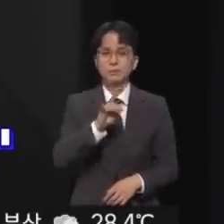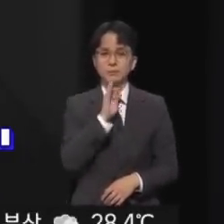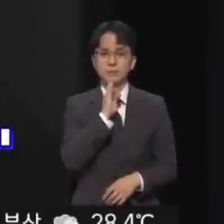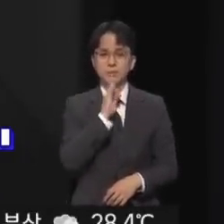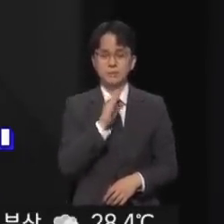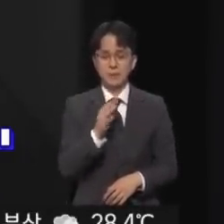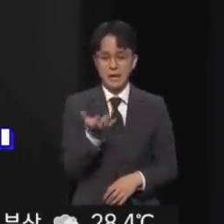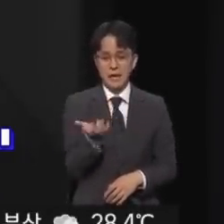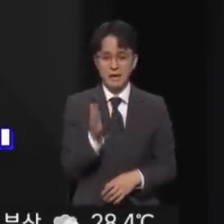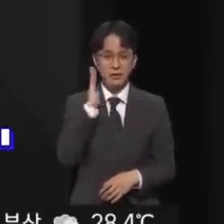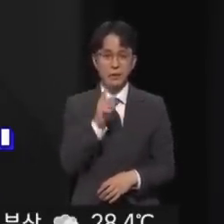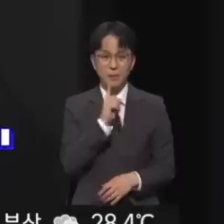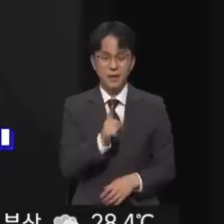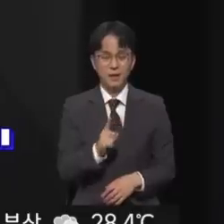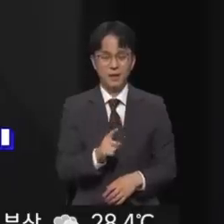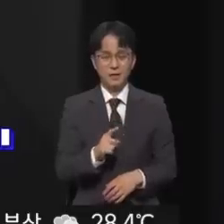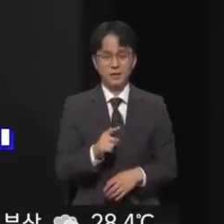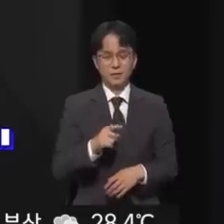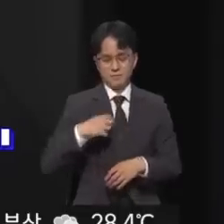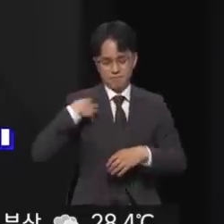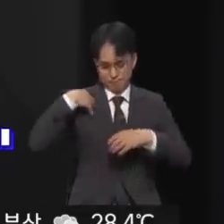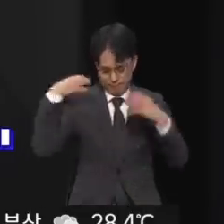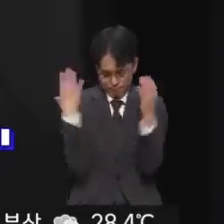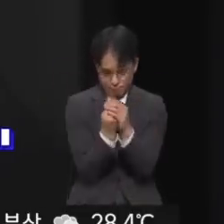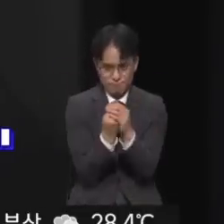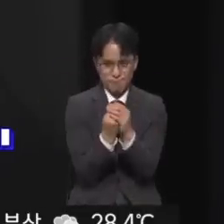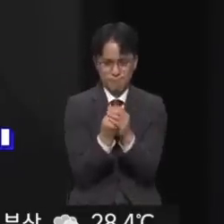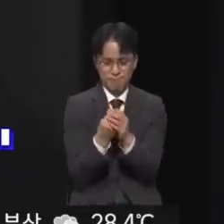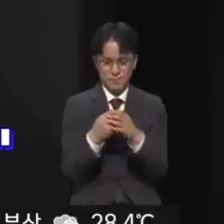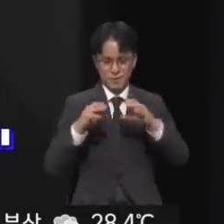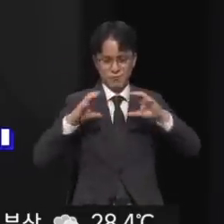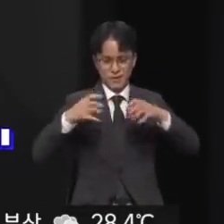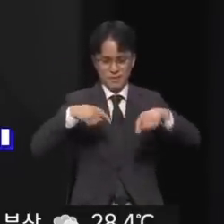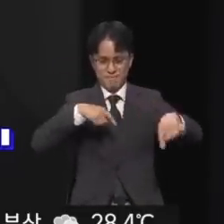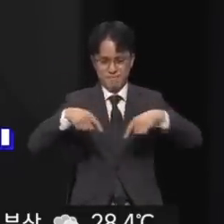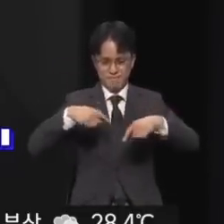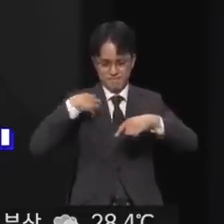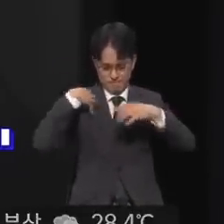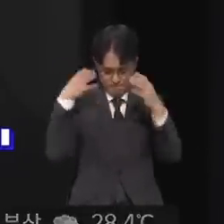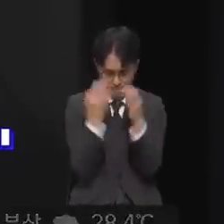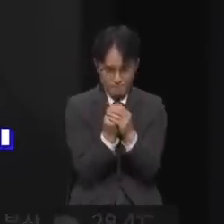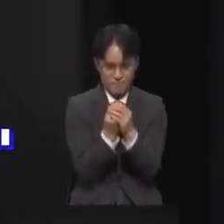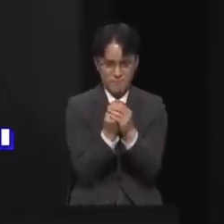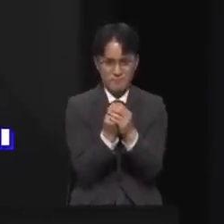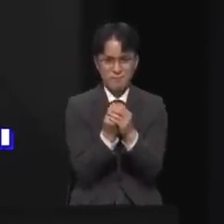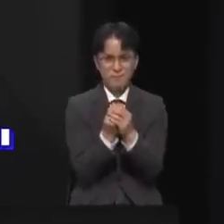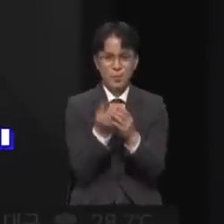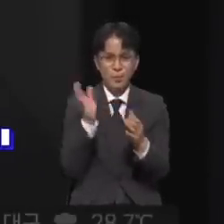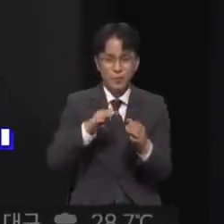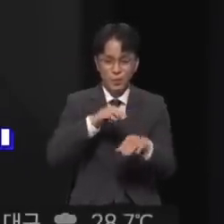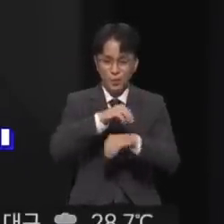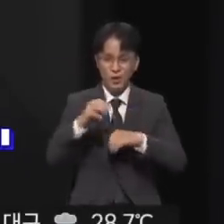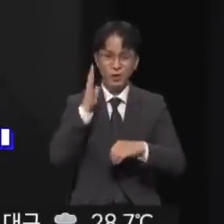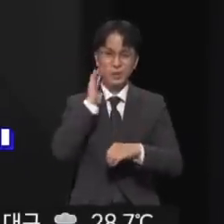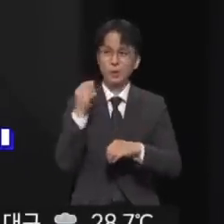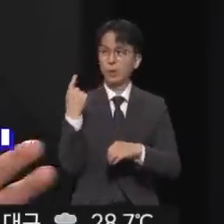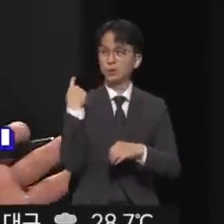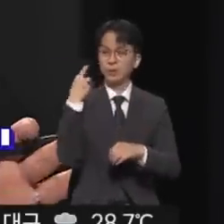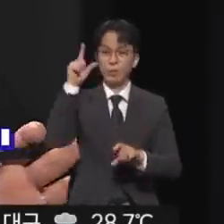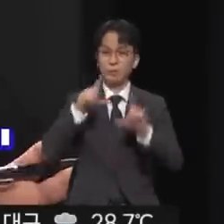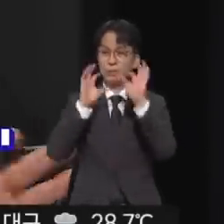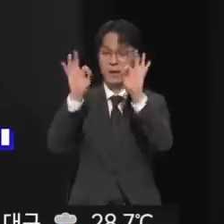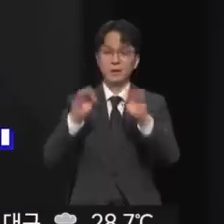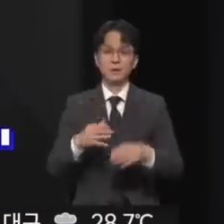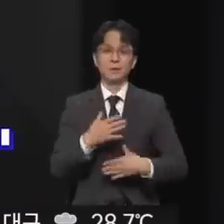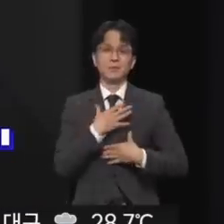이 대통령이 무한 책은 보여주는 모습이 없었던 것이 이제 가장 실망스러울 까 그 최악이라는 거 아까 제가 말씀드린 거로 이런